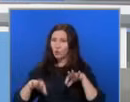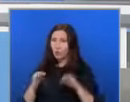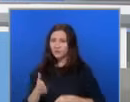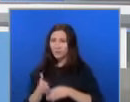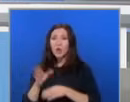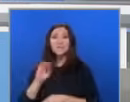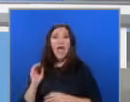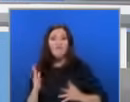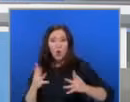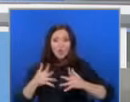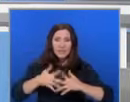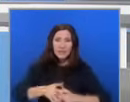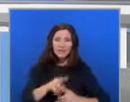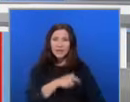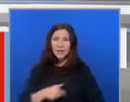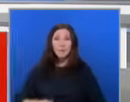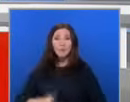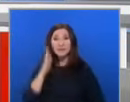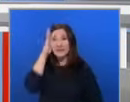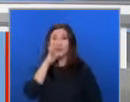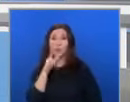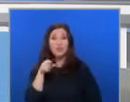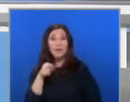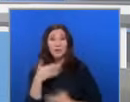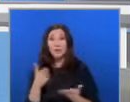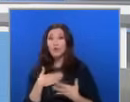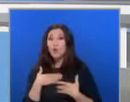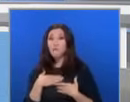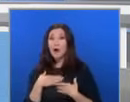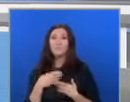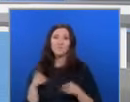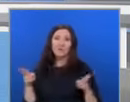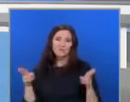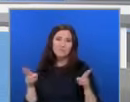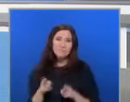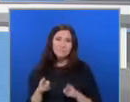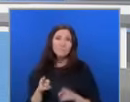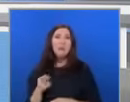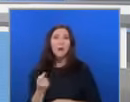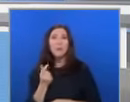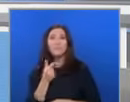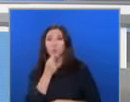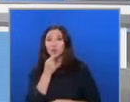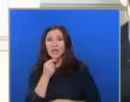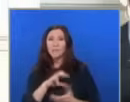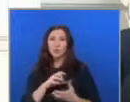да помогне за евроинтеграцията на Република Северна Македония, там където имат дефицитни познания и политическа